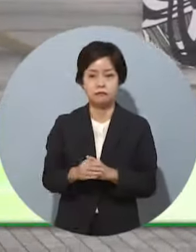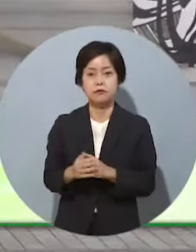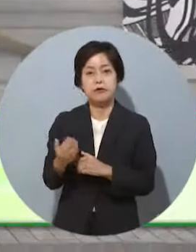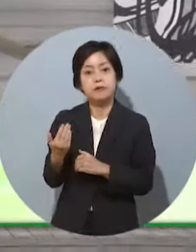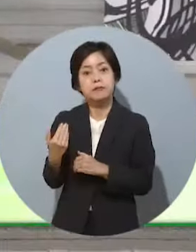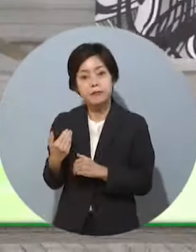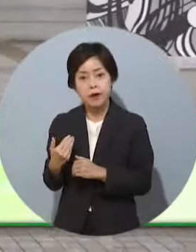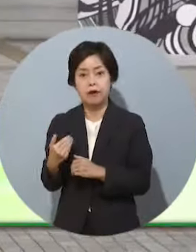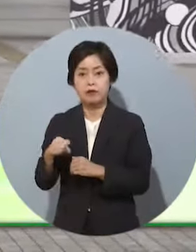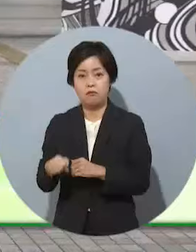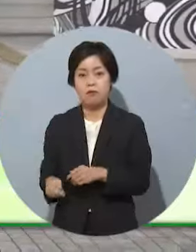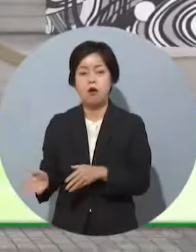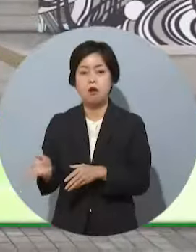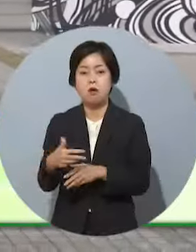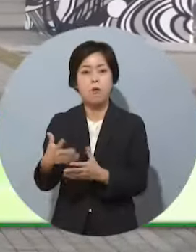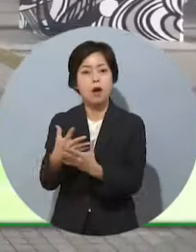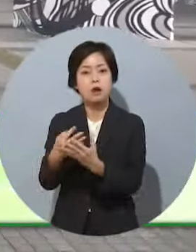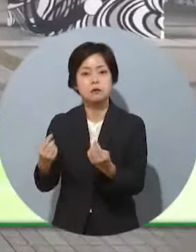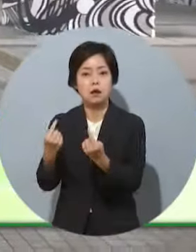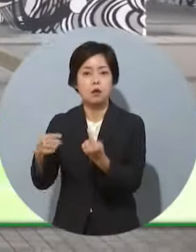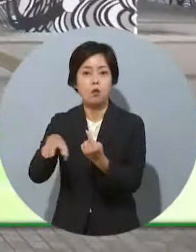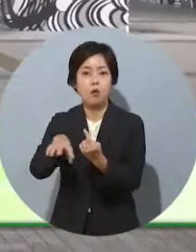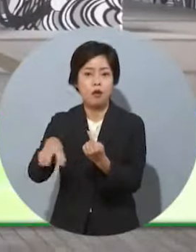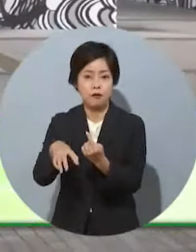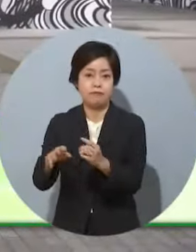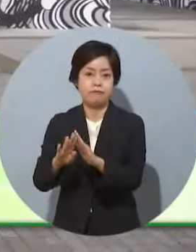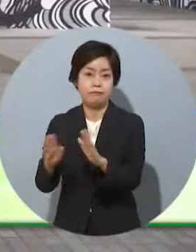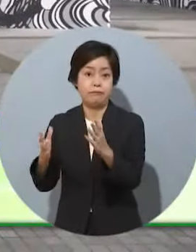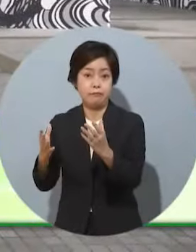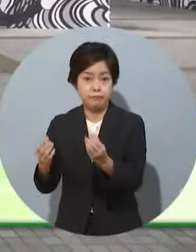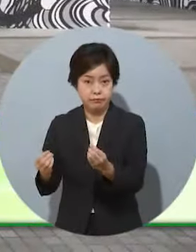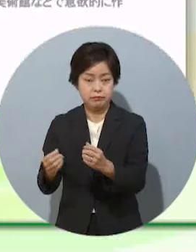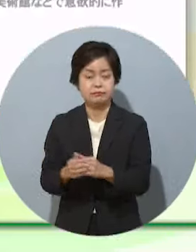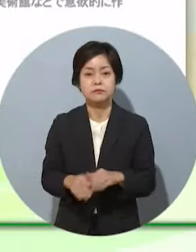くプロジェクト第2弾です。